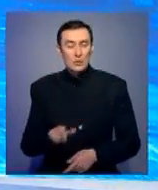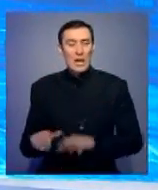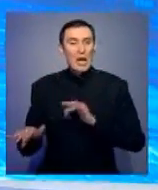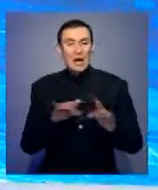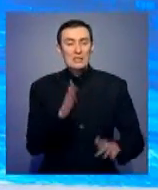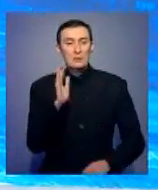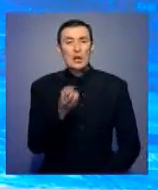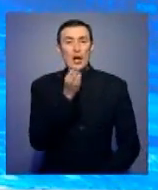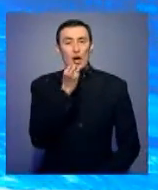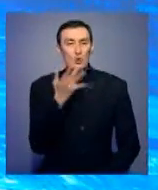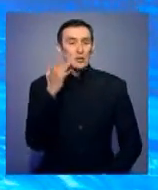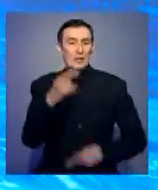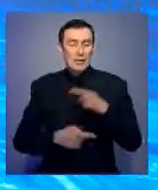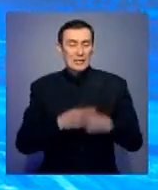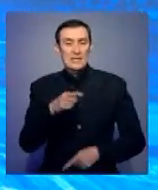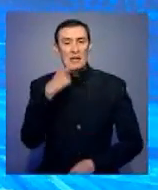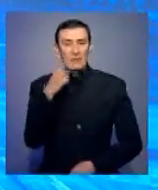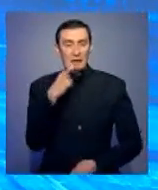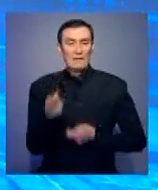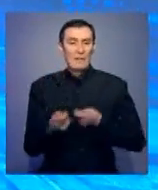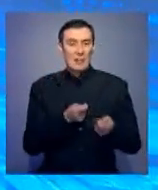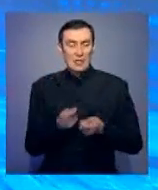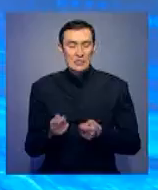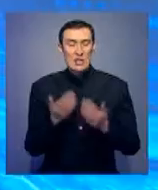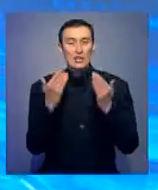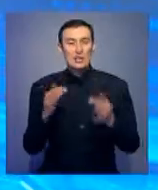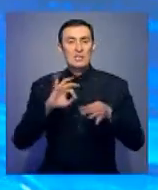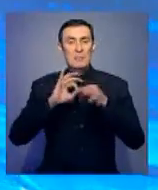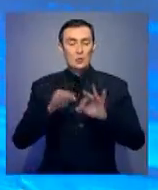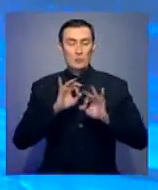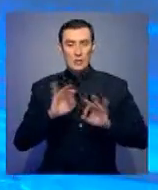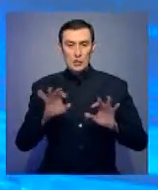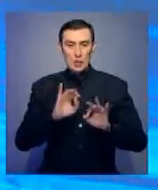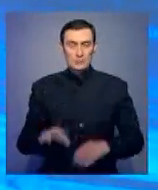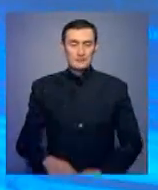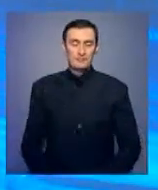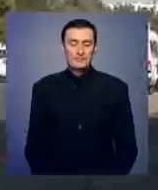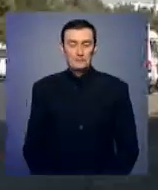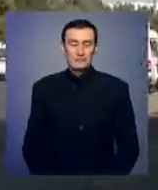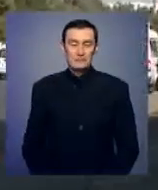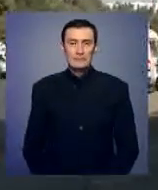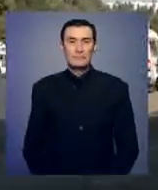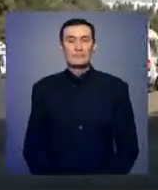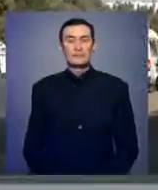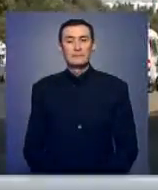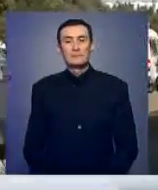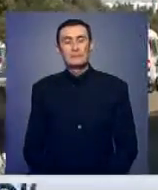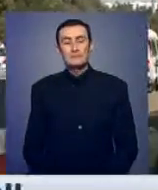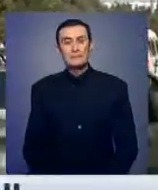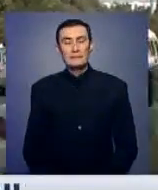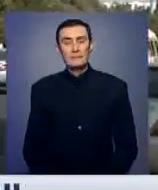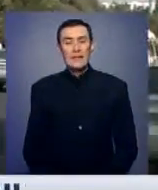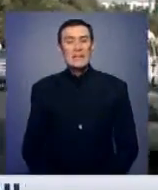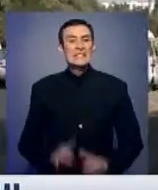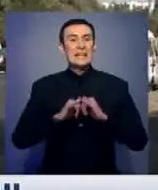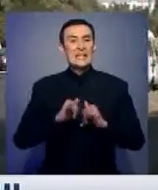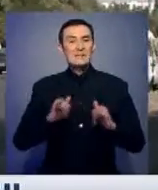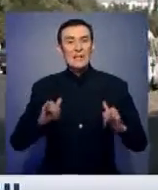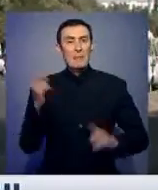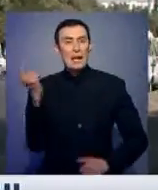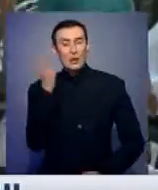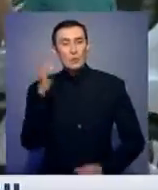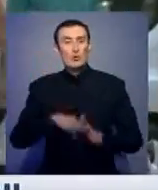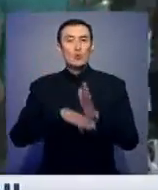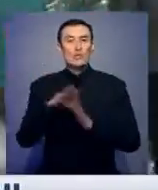станет хорошей традицией, уверены власти. Подробнее об этом наш сюжет. С развитием экономики